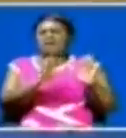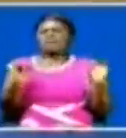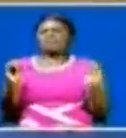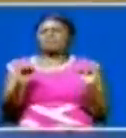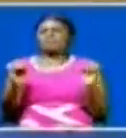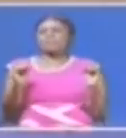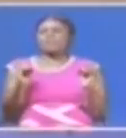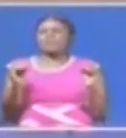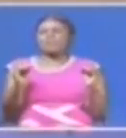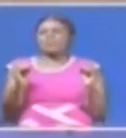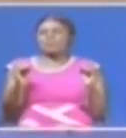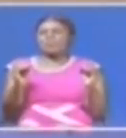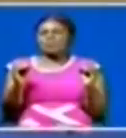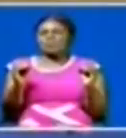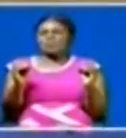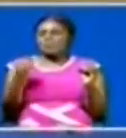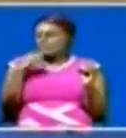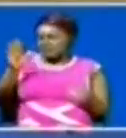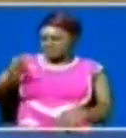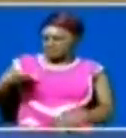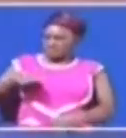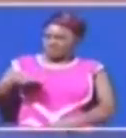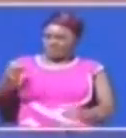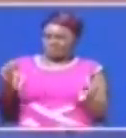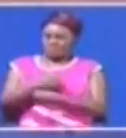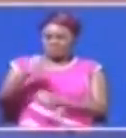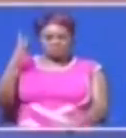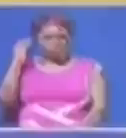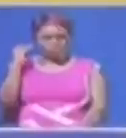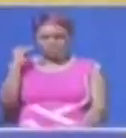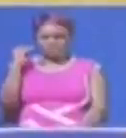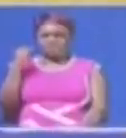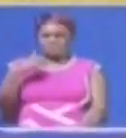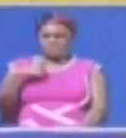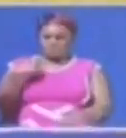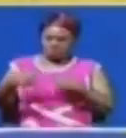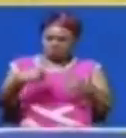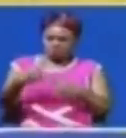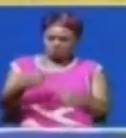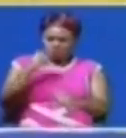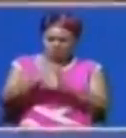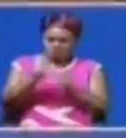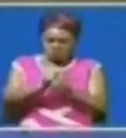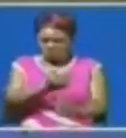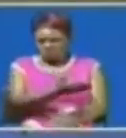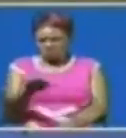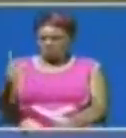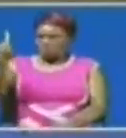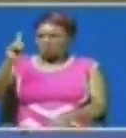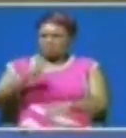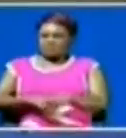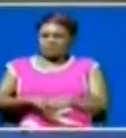Sikuenda nyuma kwa sababu walisema mama hatuwezi kusikia. Nilimwambia tutafanya na nyinyi. Kuna wakati